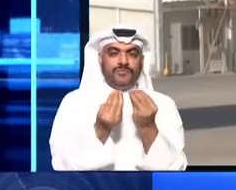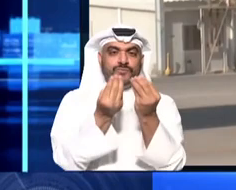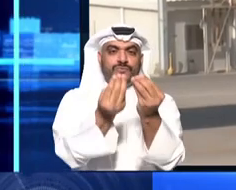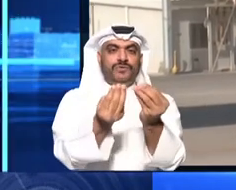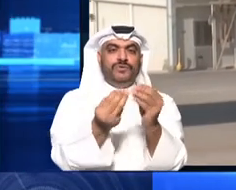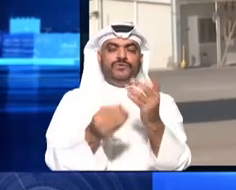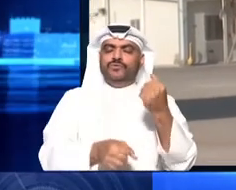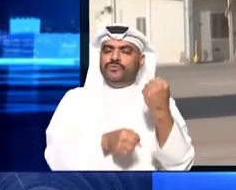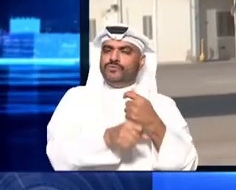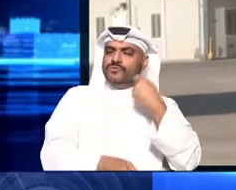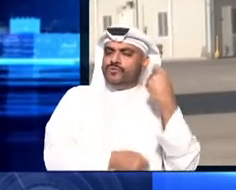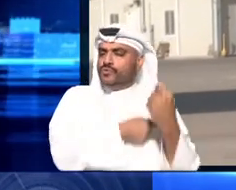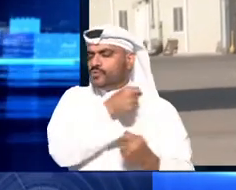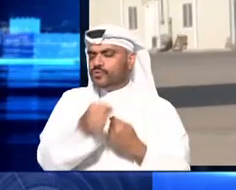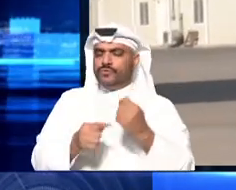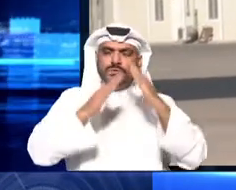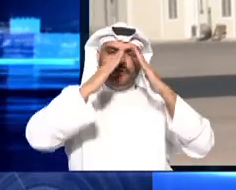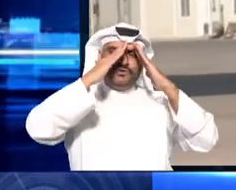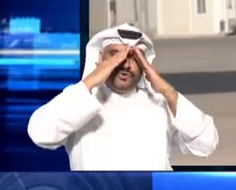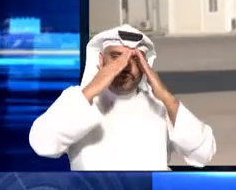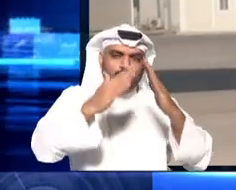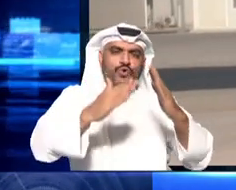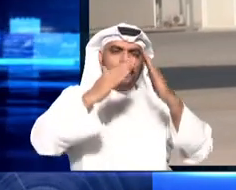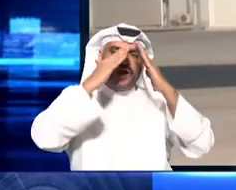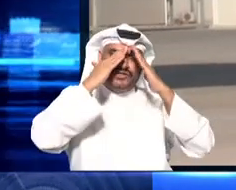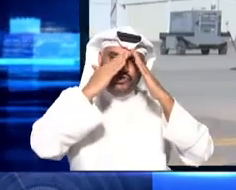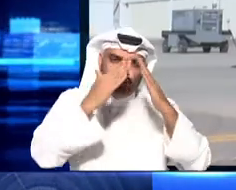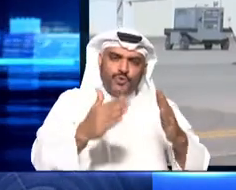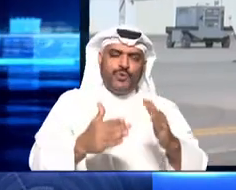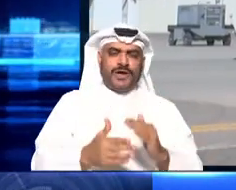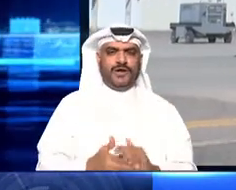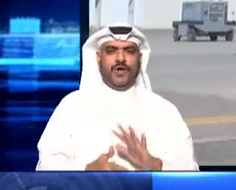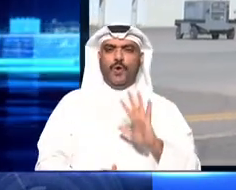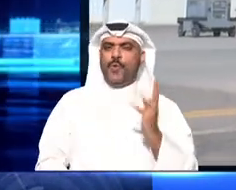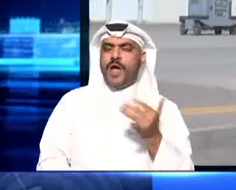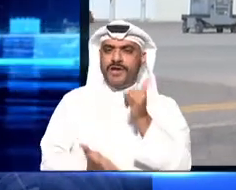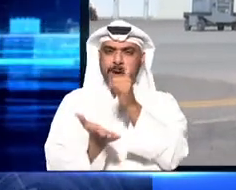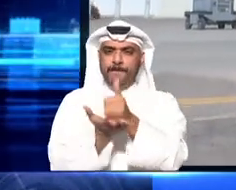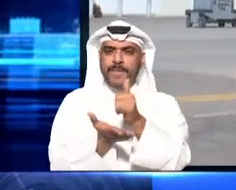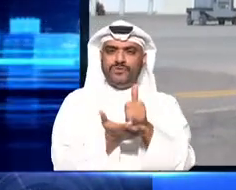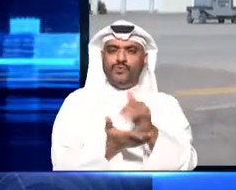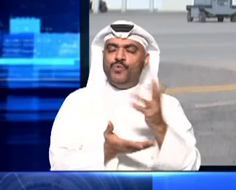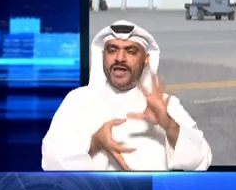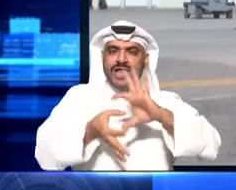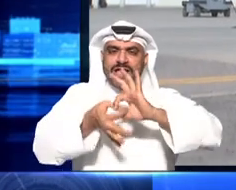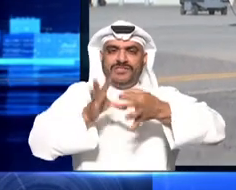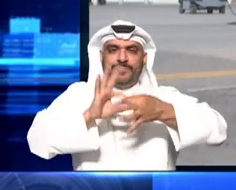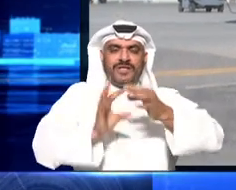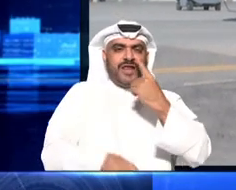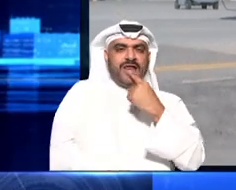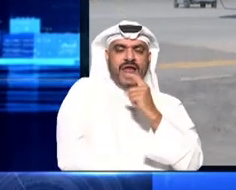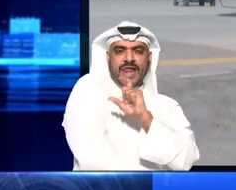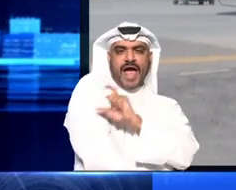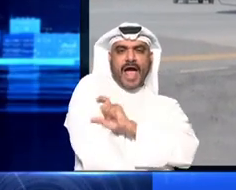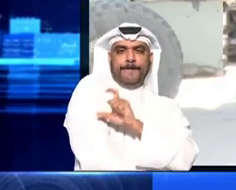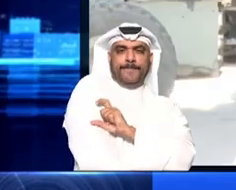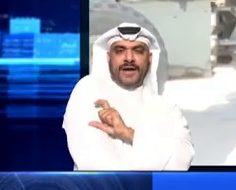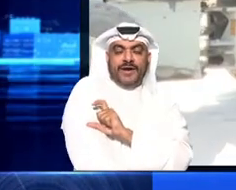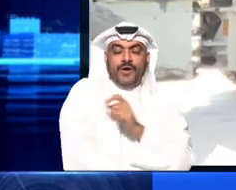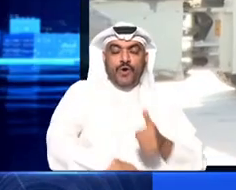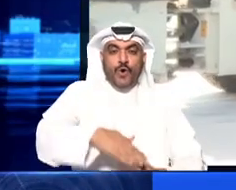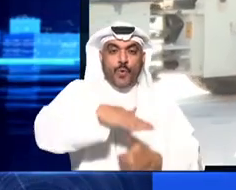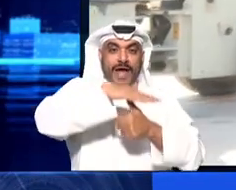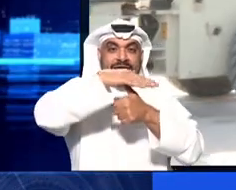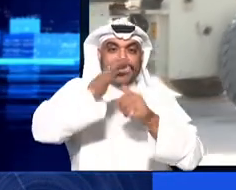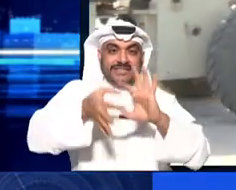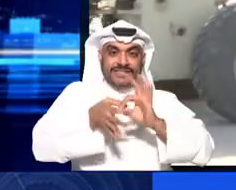جهد مشكور من قبل الأخوة المسؤولين في الهلال الأحمر وعلى رأسهم الدكتور